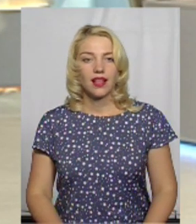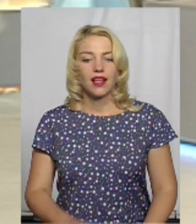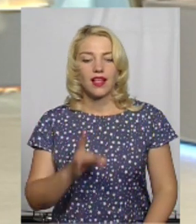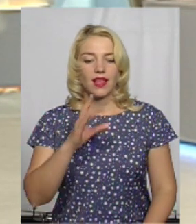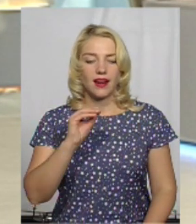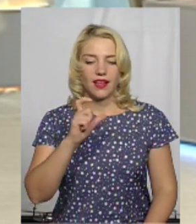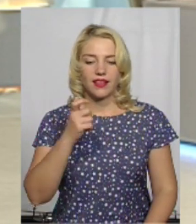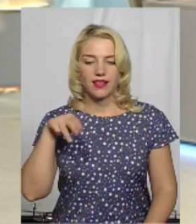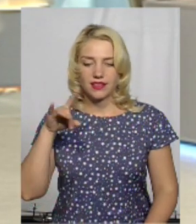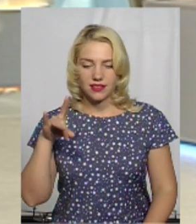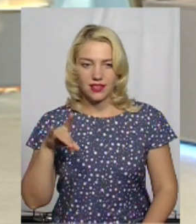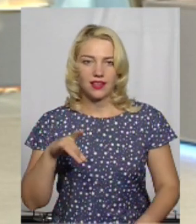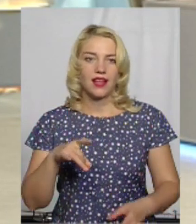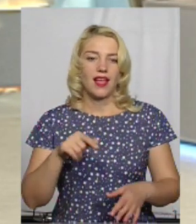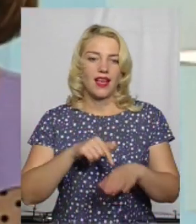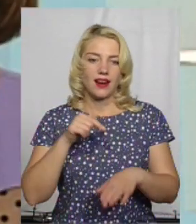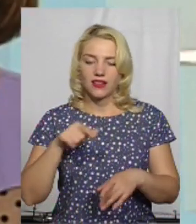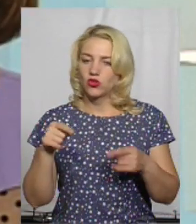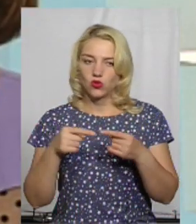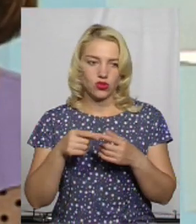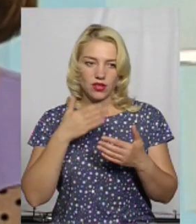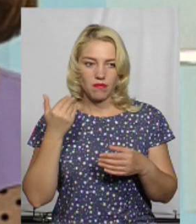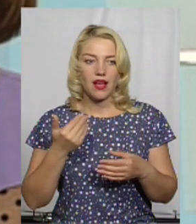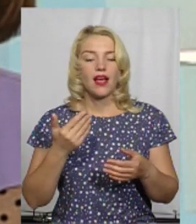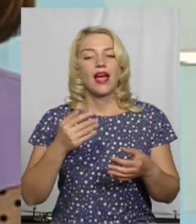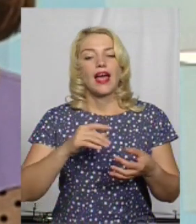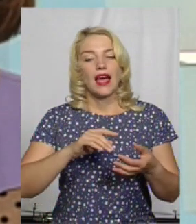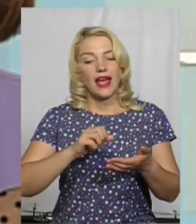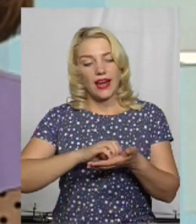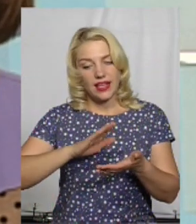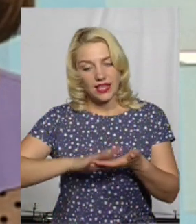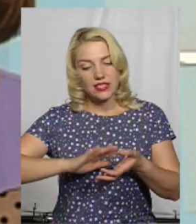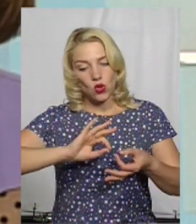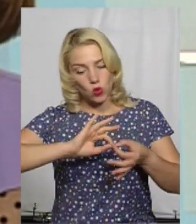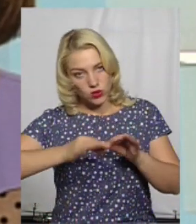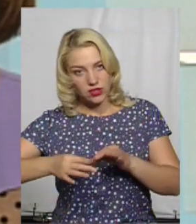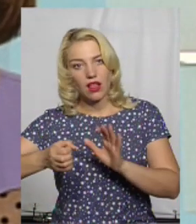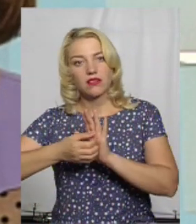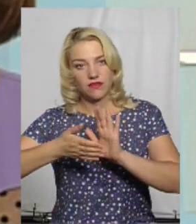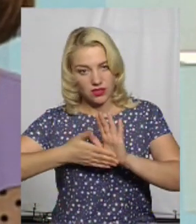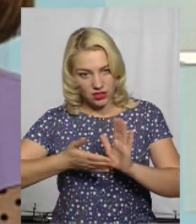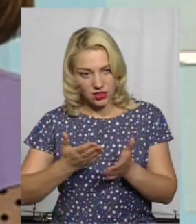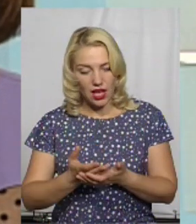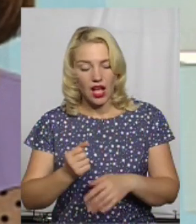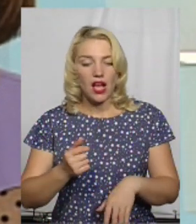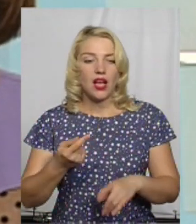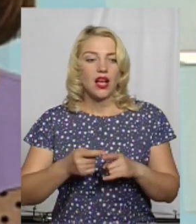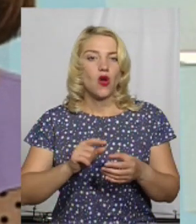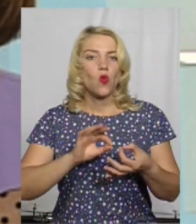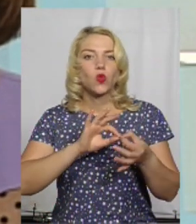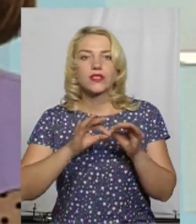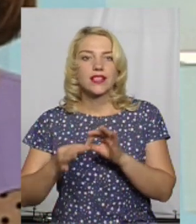Реєстру реакцій точно немає. Реєстр ускладнень відмічається. А реєстр реакцій, ну, по-перше, тому